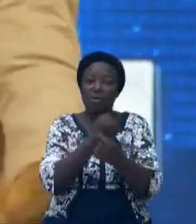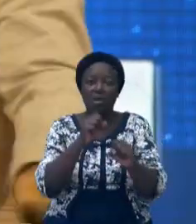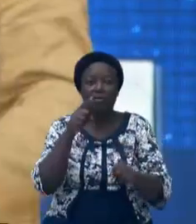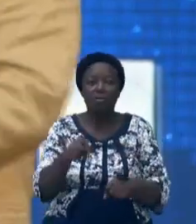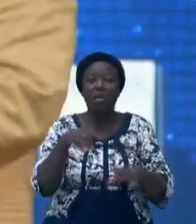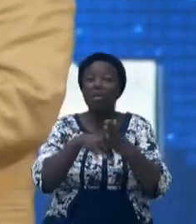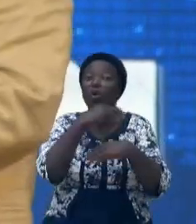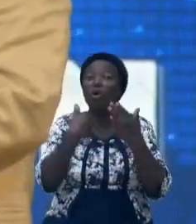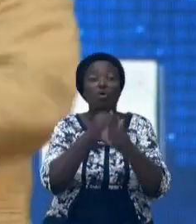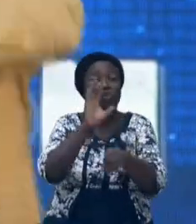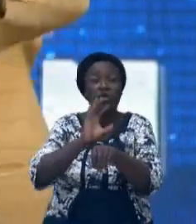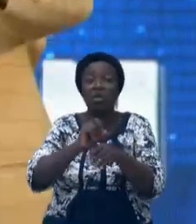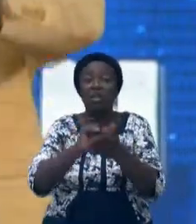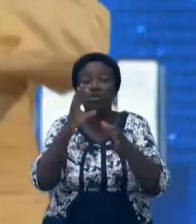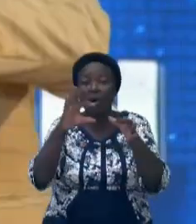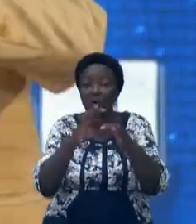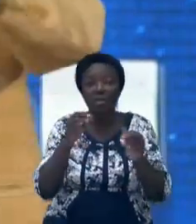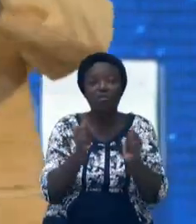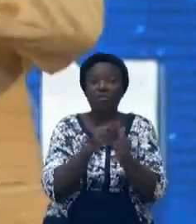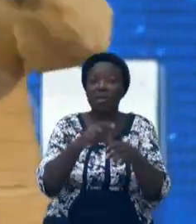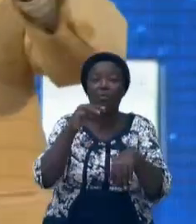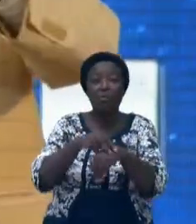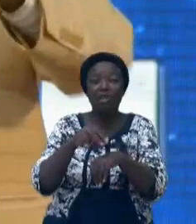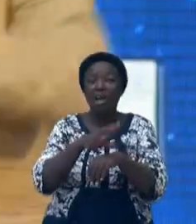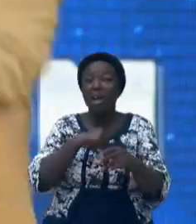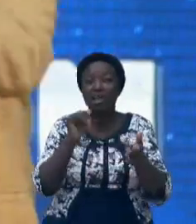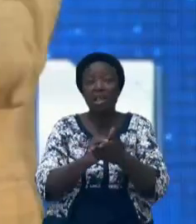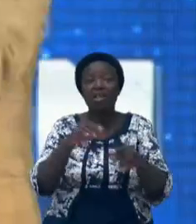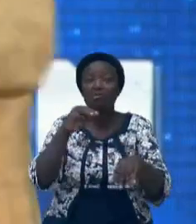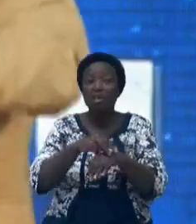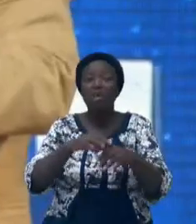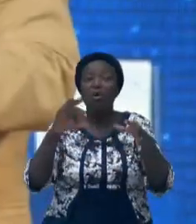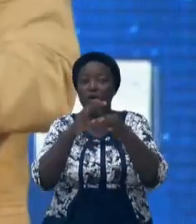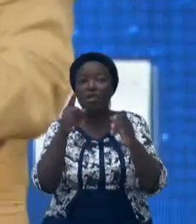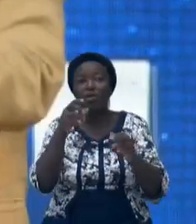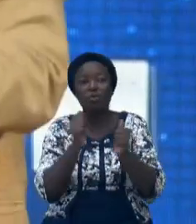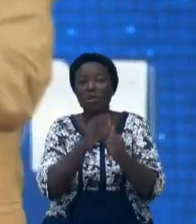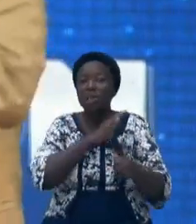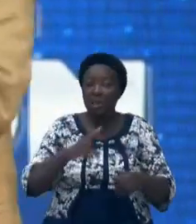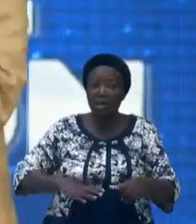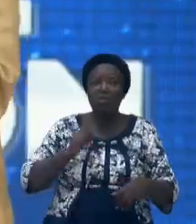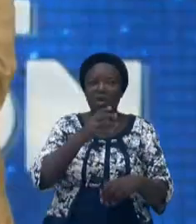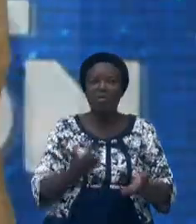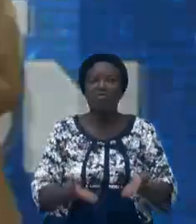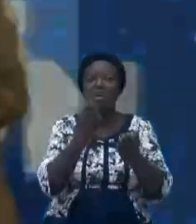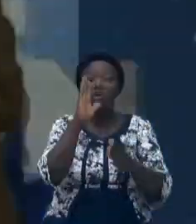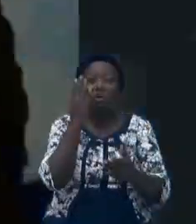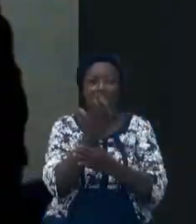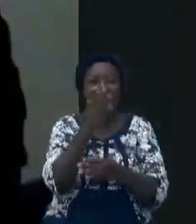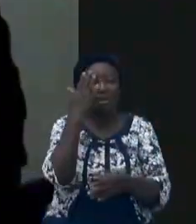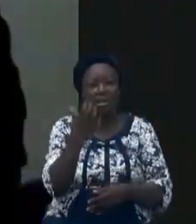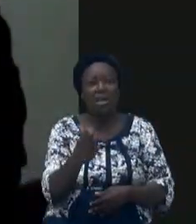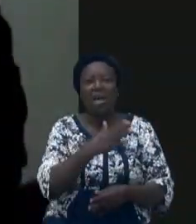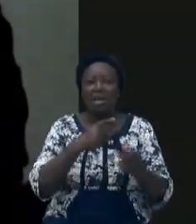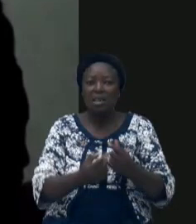dieu est là bas il va vous sauver et dans toutes les localités là vous êtes connecté aux messages et